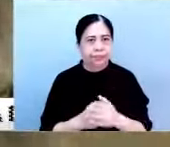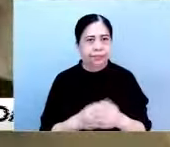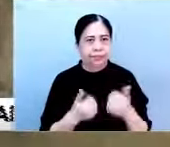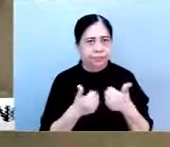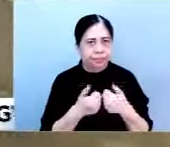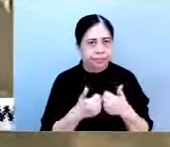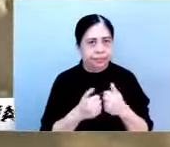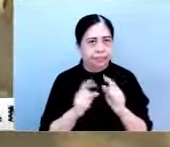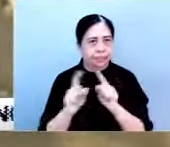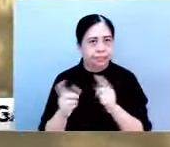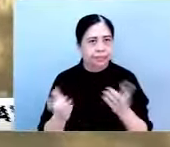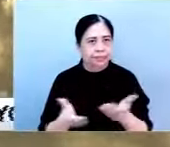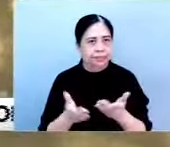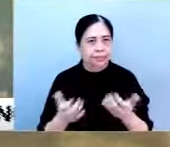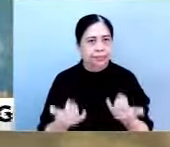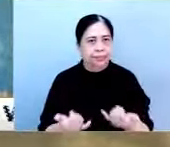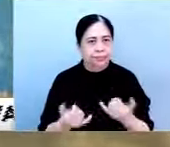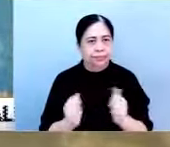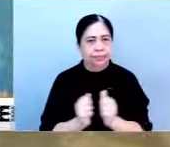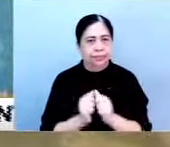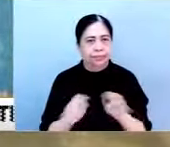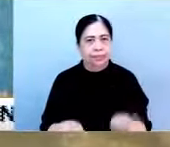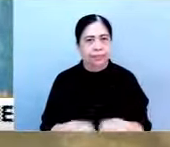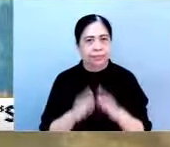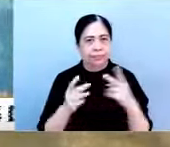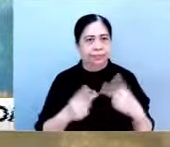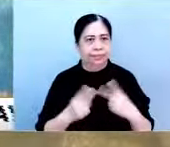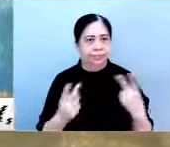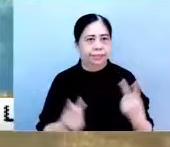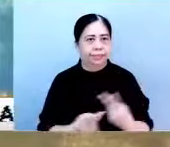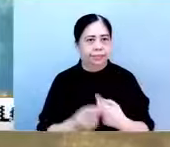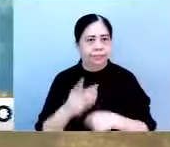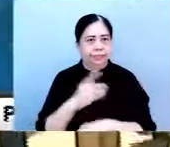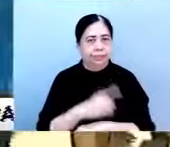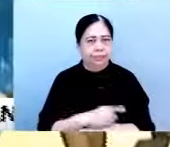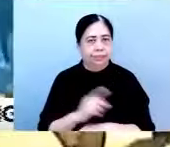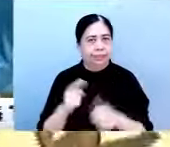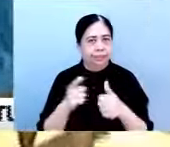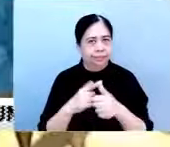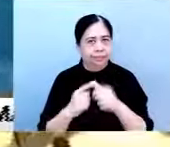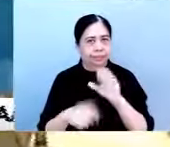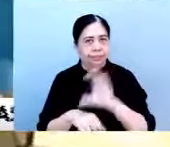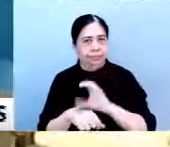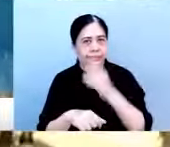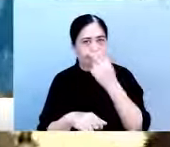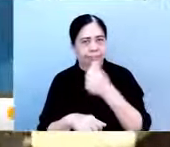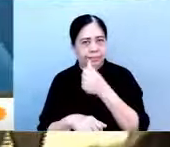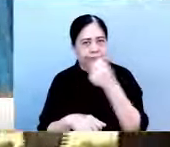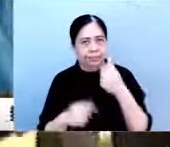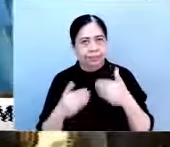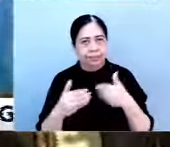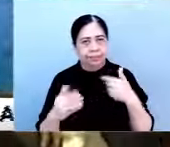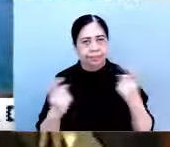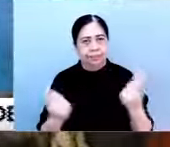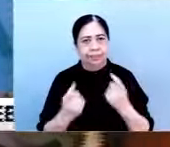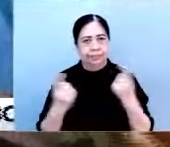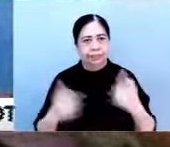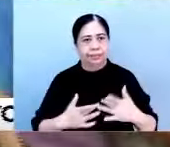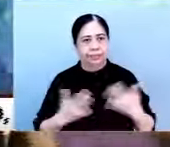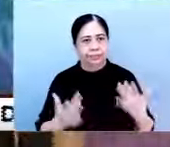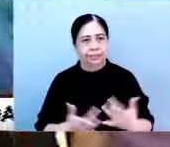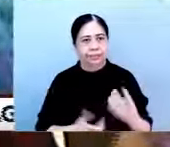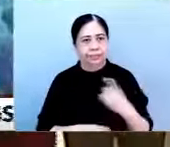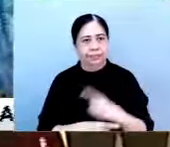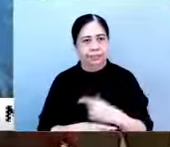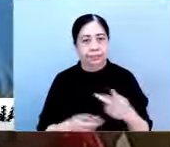ang nagtungo rito ngayong araw kasabay na rin ng Valentine's Day. Nagsimba raw muna sila bago ipagdiwang ang araw ng mga puso. Merong